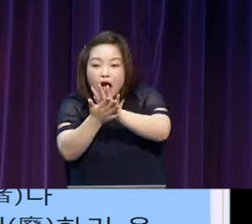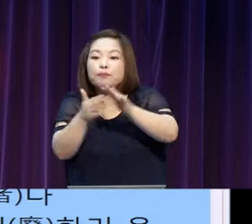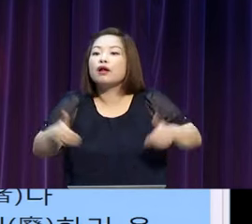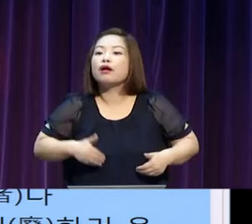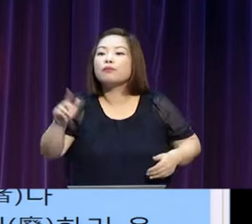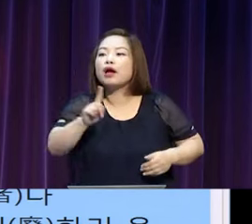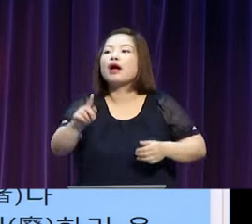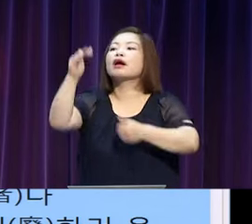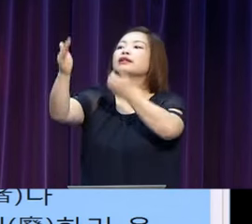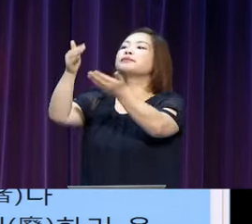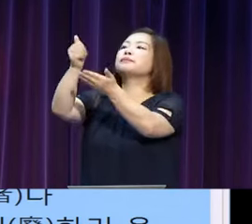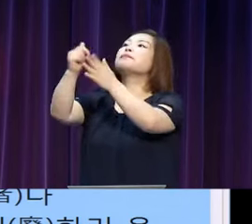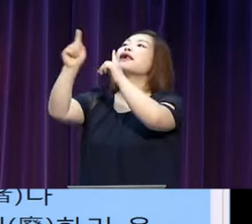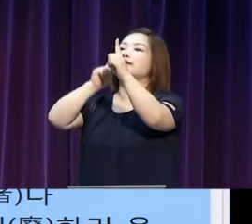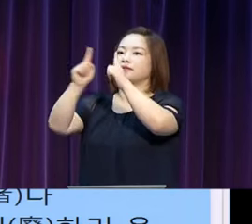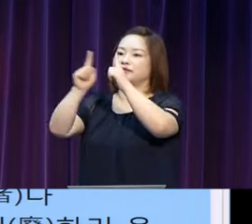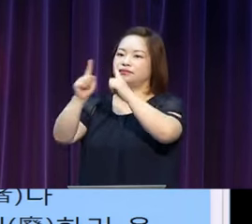119편